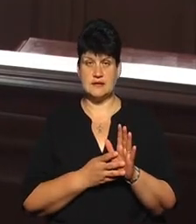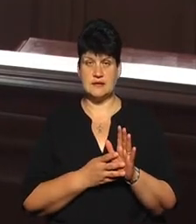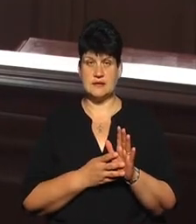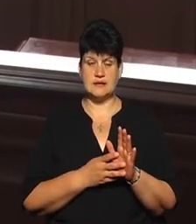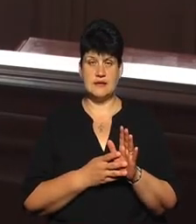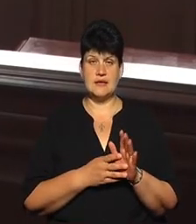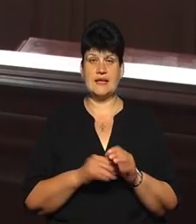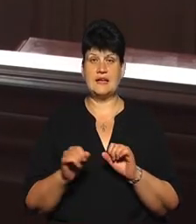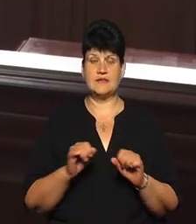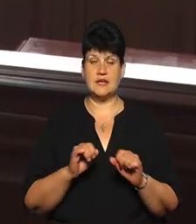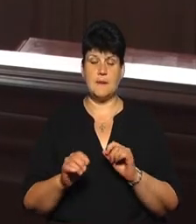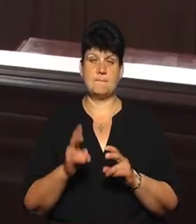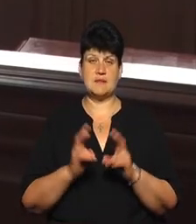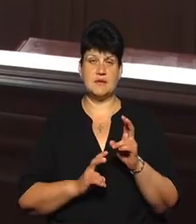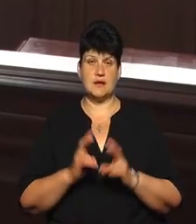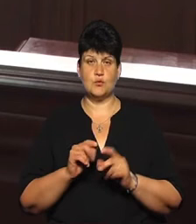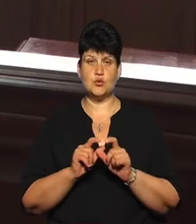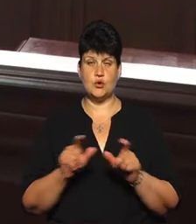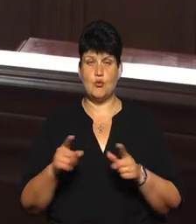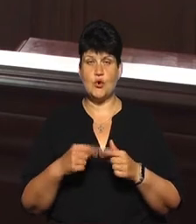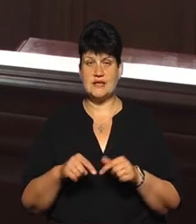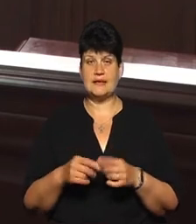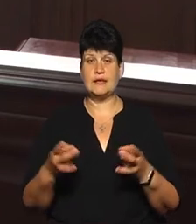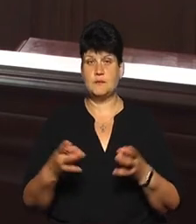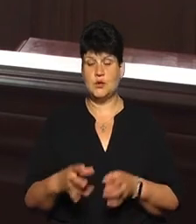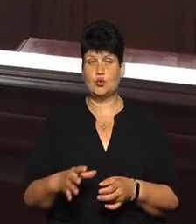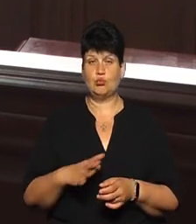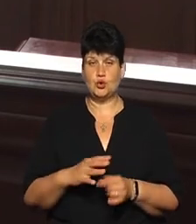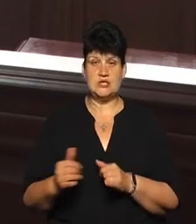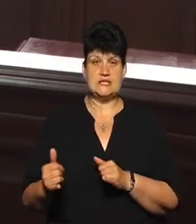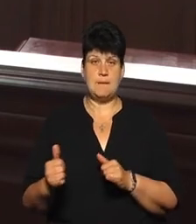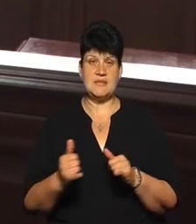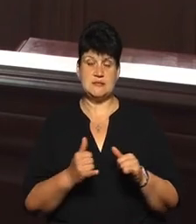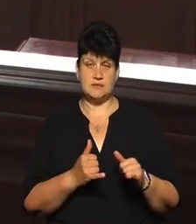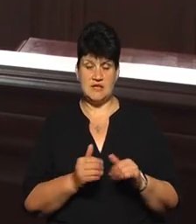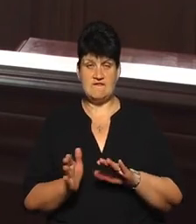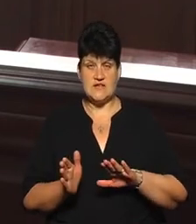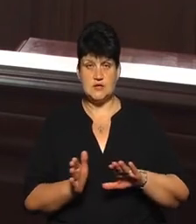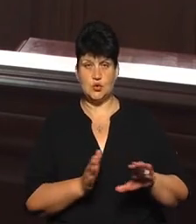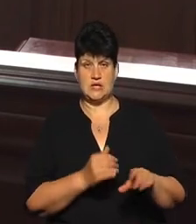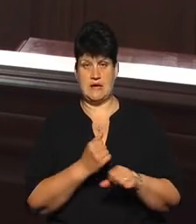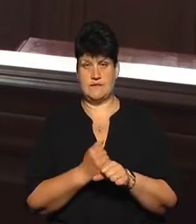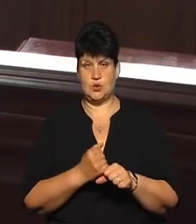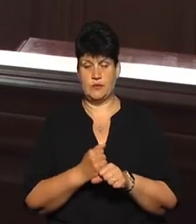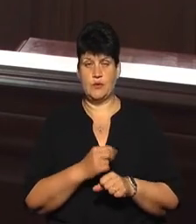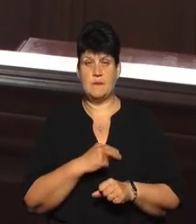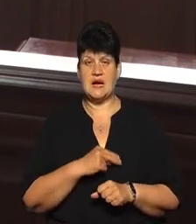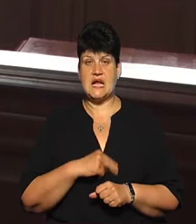керівникам підприємств, установ і організацій необхідно було забезпечити відсторонення від роботи